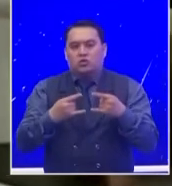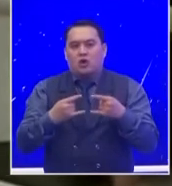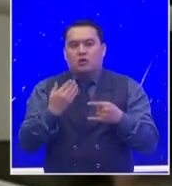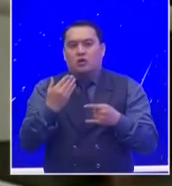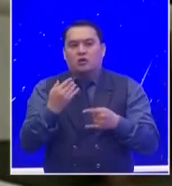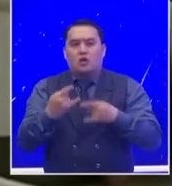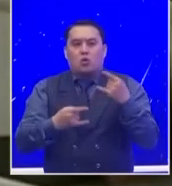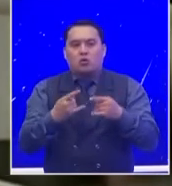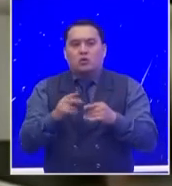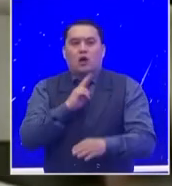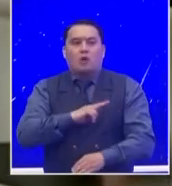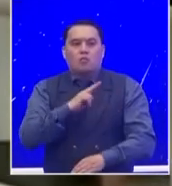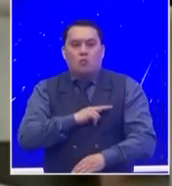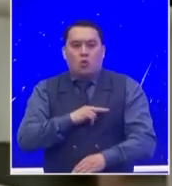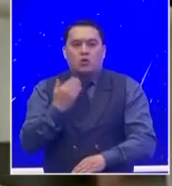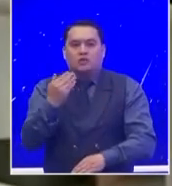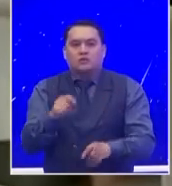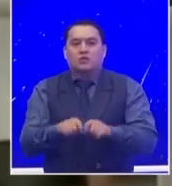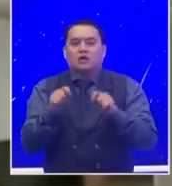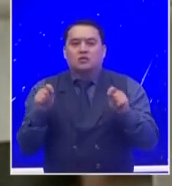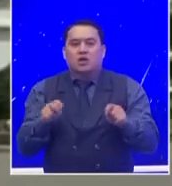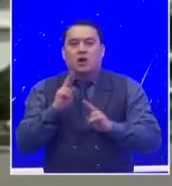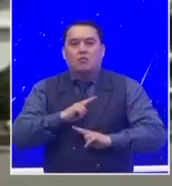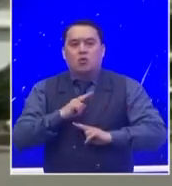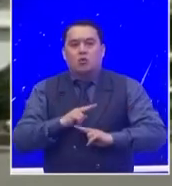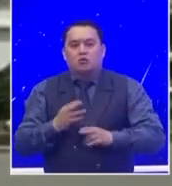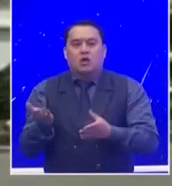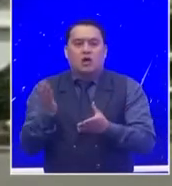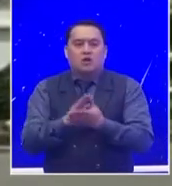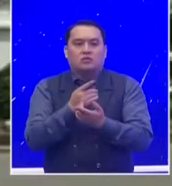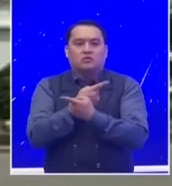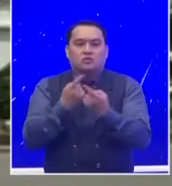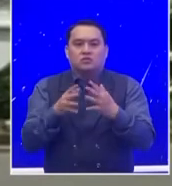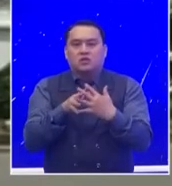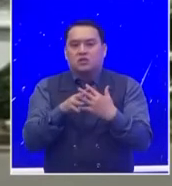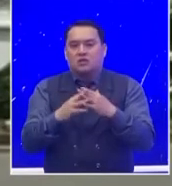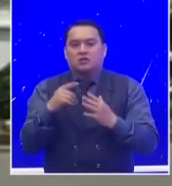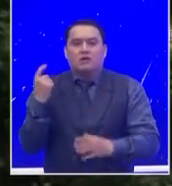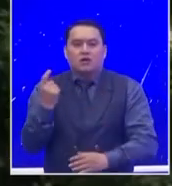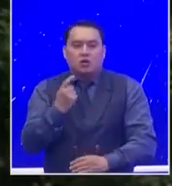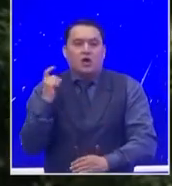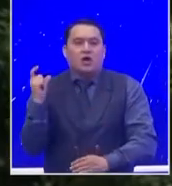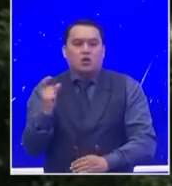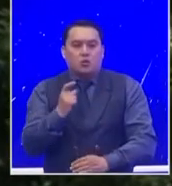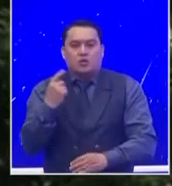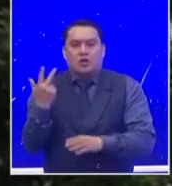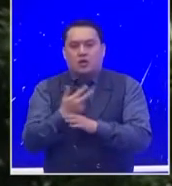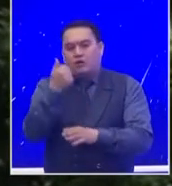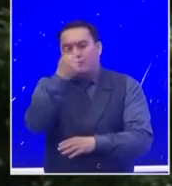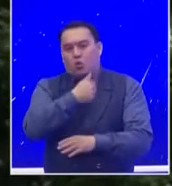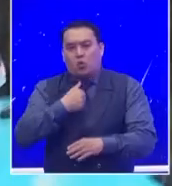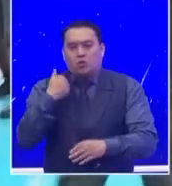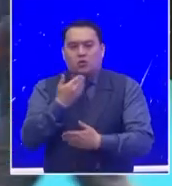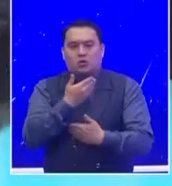На телеканале ЖТСУ работал с момента его основания. Своими работами журналист освещал жизнь в сельском хозяйстве и экономике. И вот уже третий год, как его не